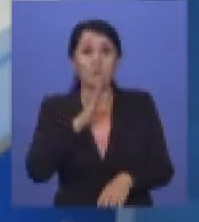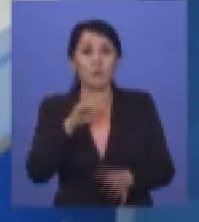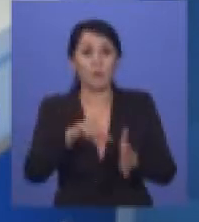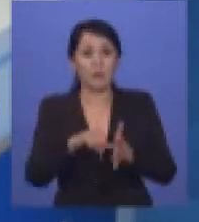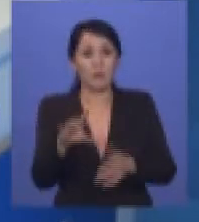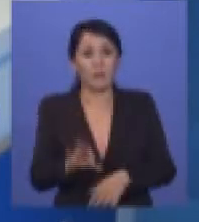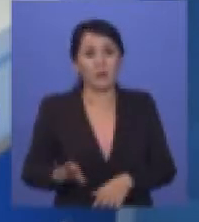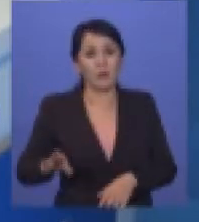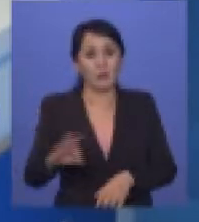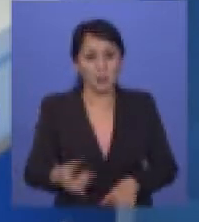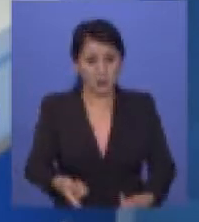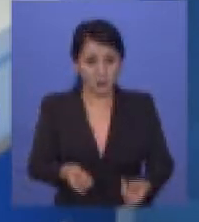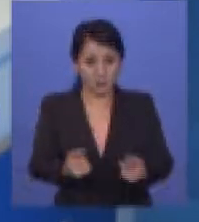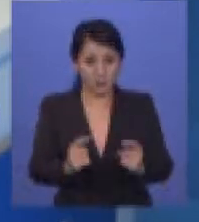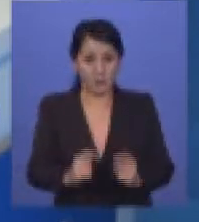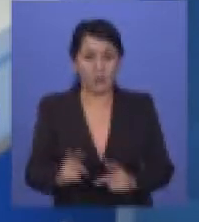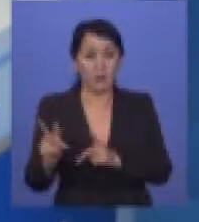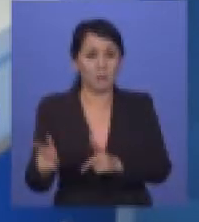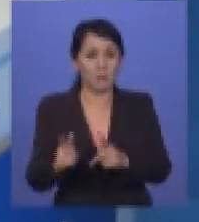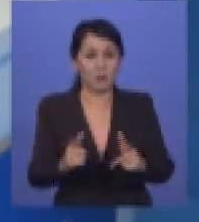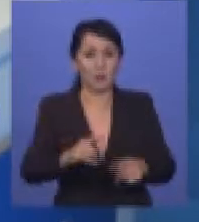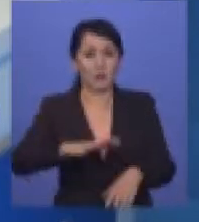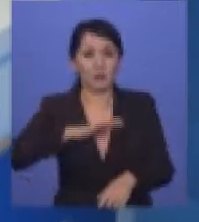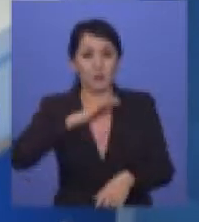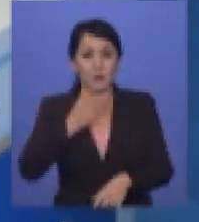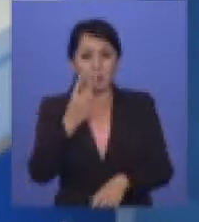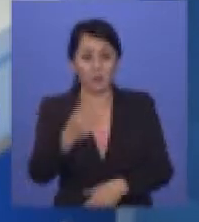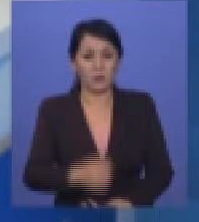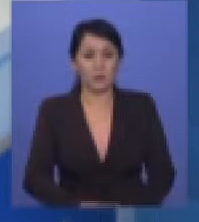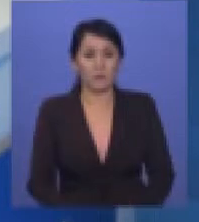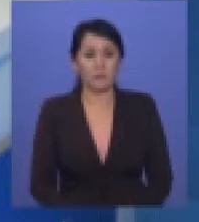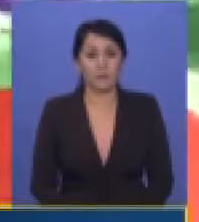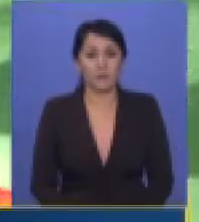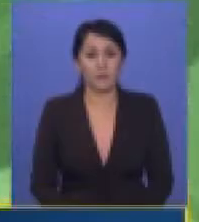қатысты. Облыстық полиция департаменті баспасөз қызметінің сюжетіне назар